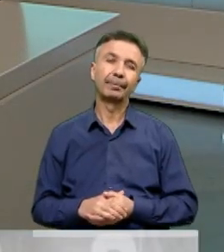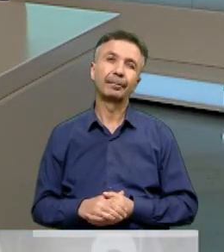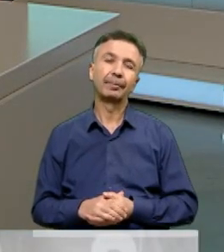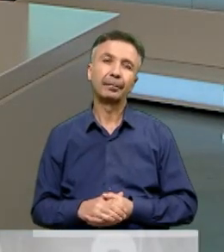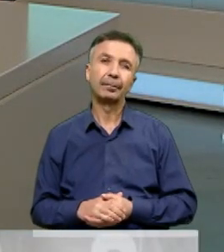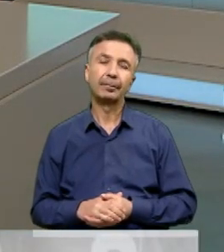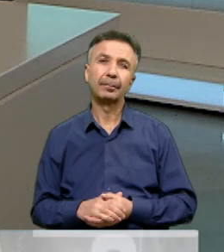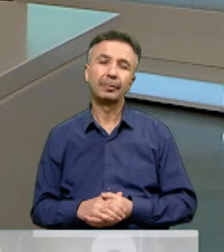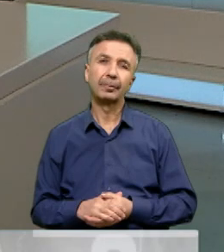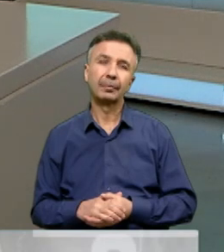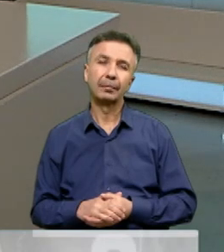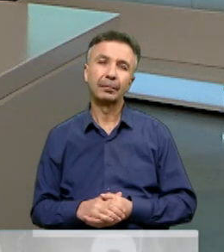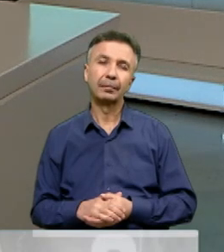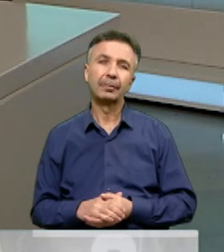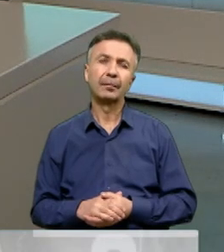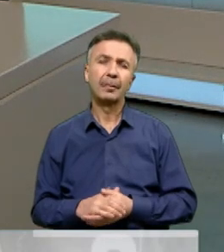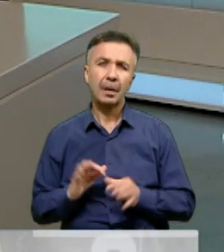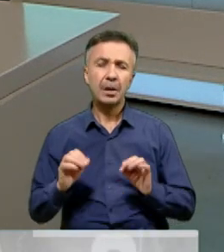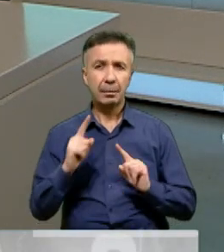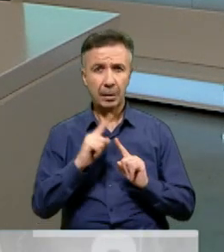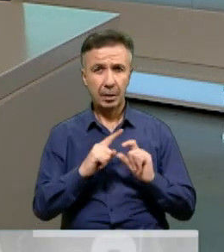Şimdi TOKİ